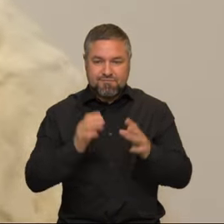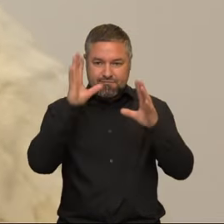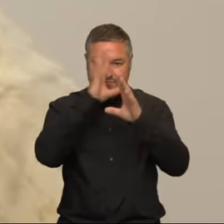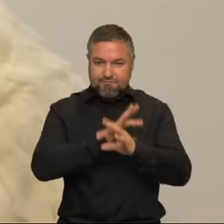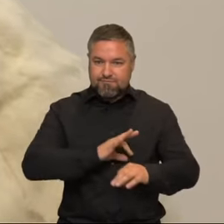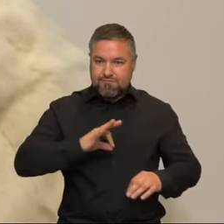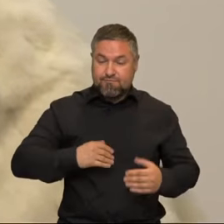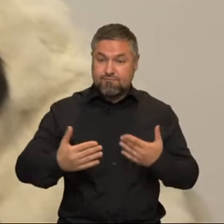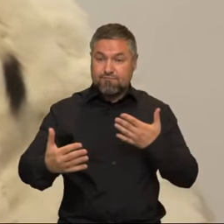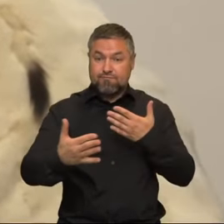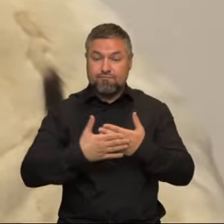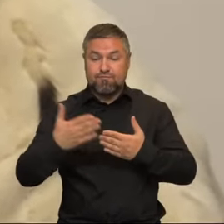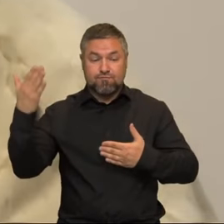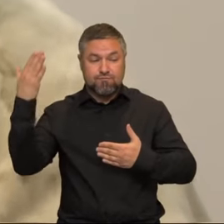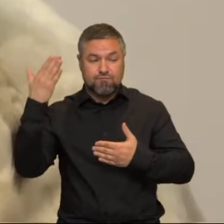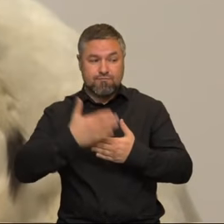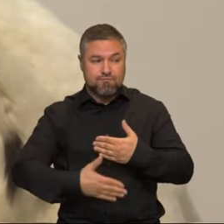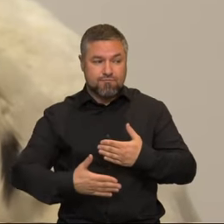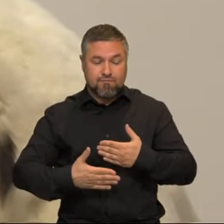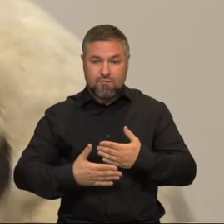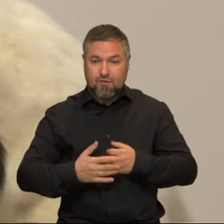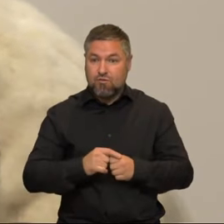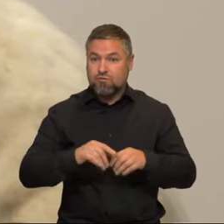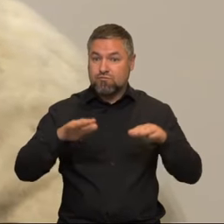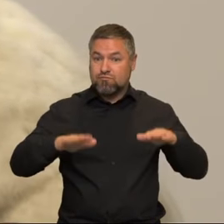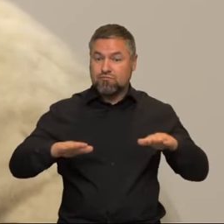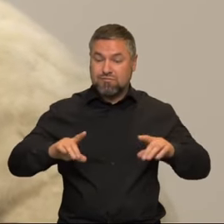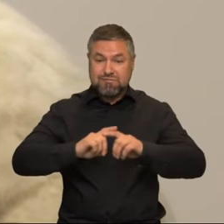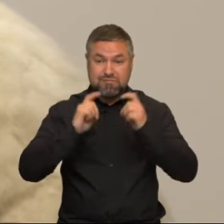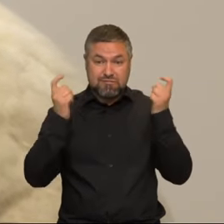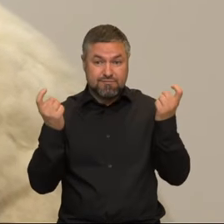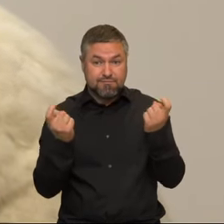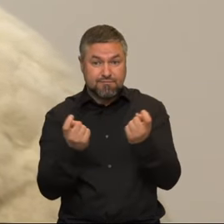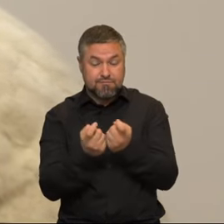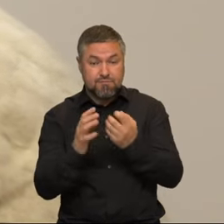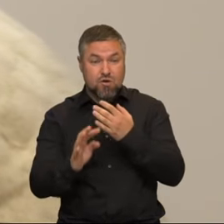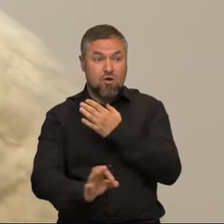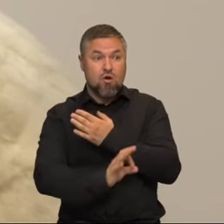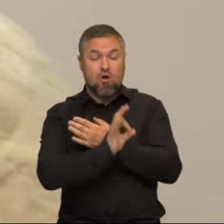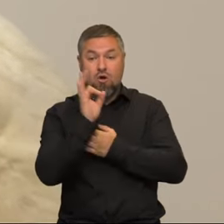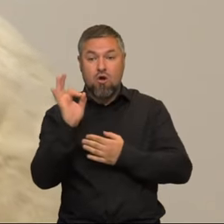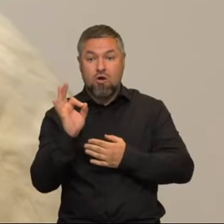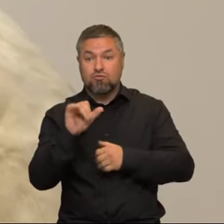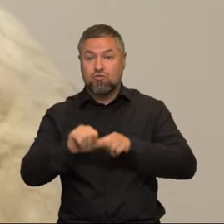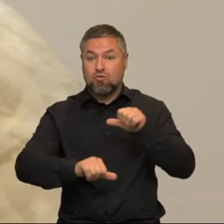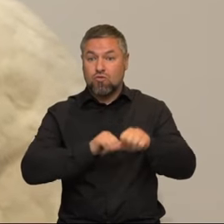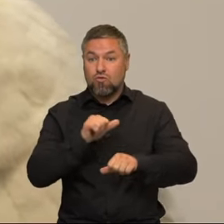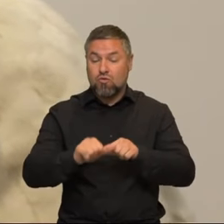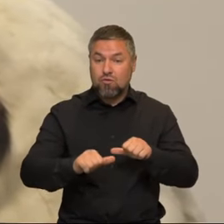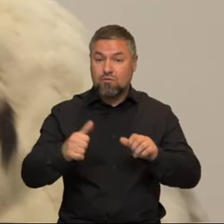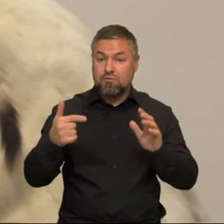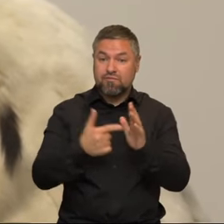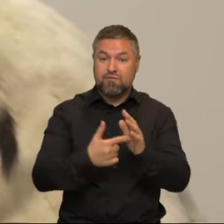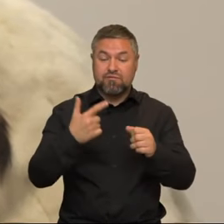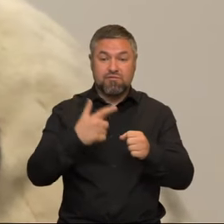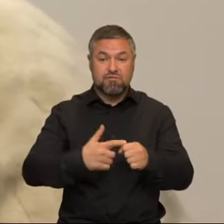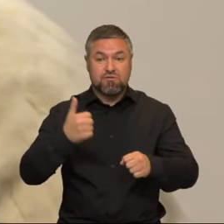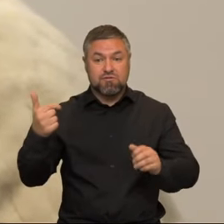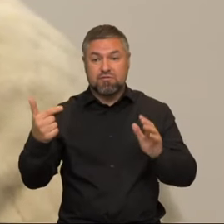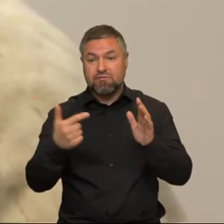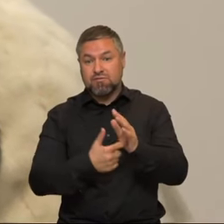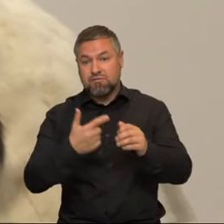Szanowni Państwo, zbliżamy się do końca uroczystego posiedzenia Senatu z okazji inauguracji roku akademickiego